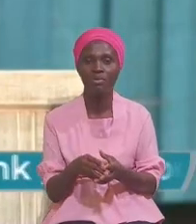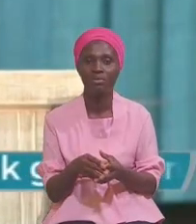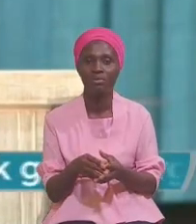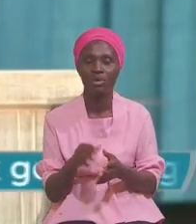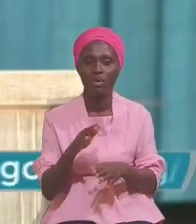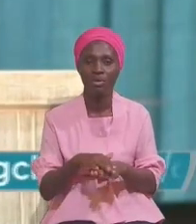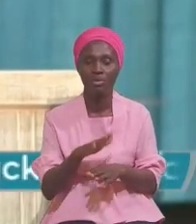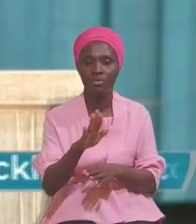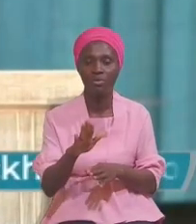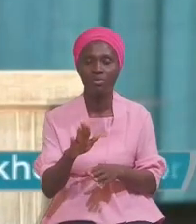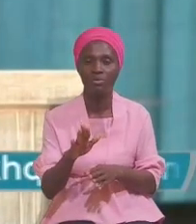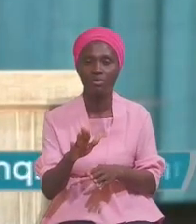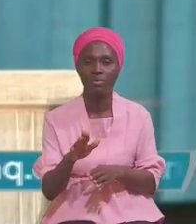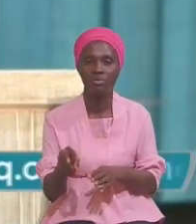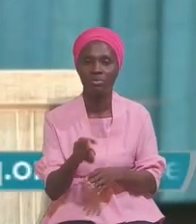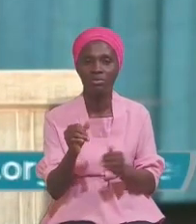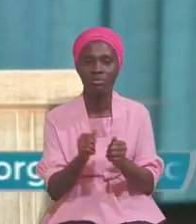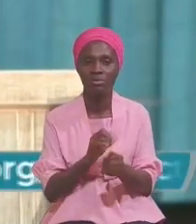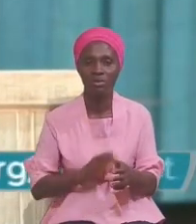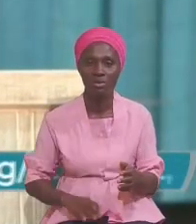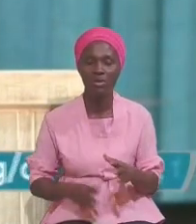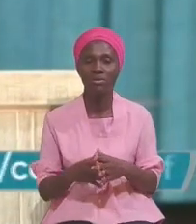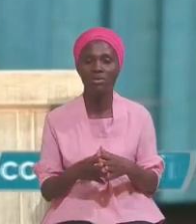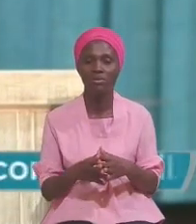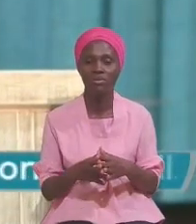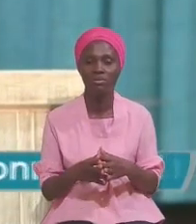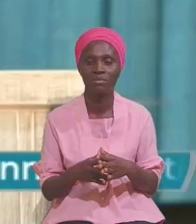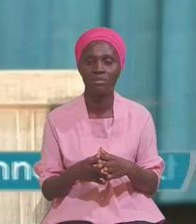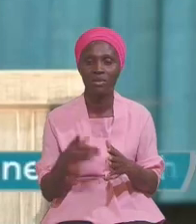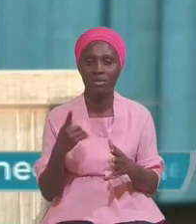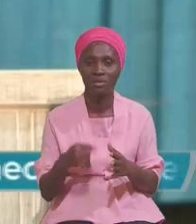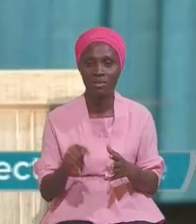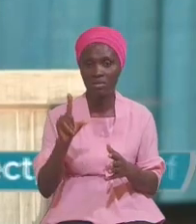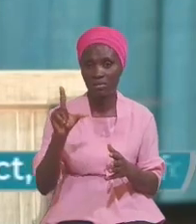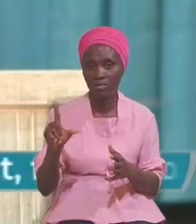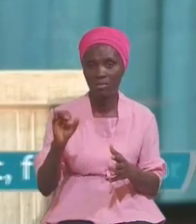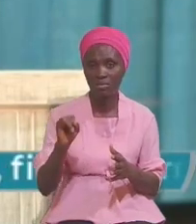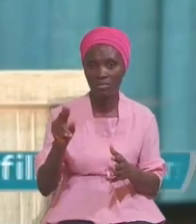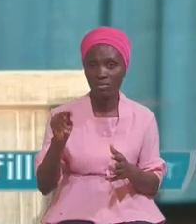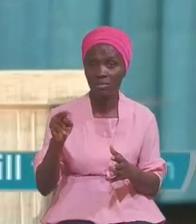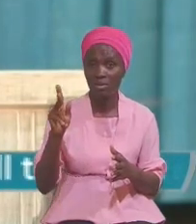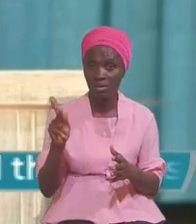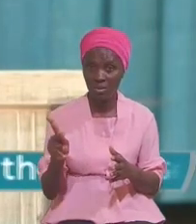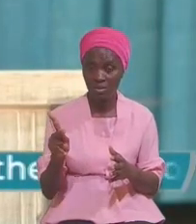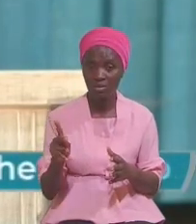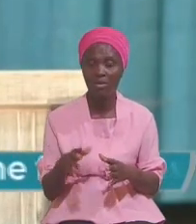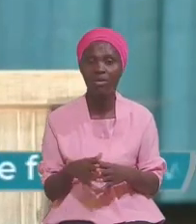vous remplissez toutes les informations là-bas et puis vous